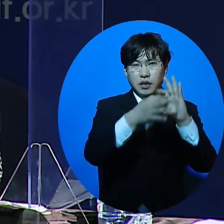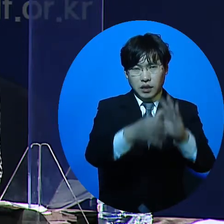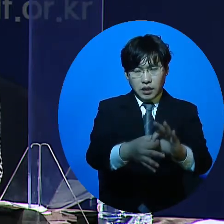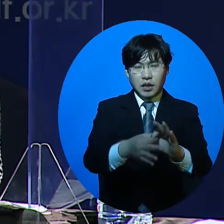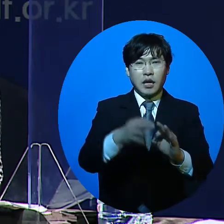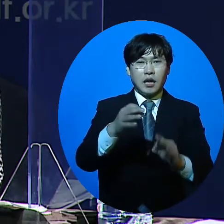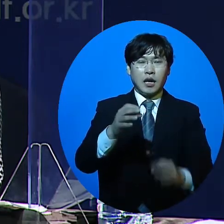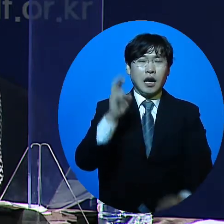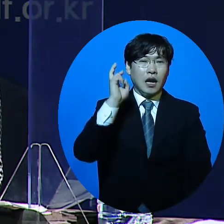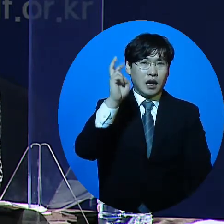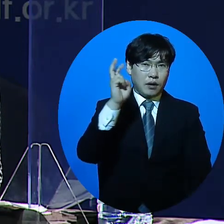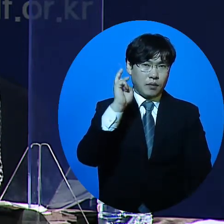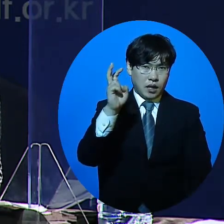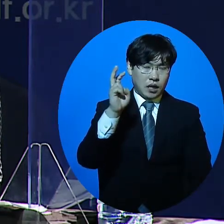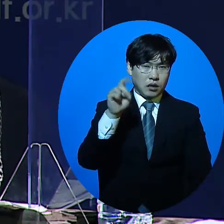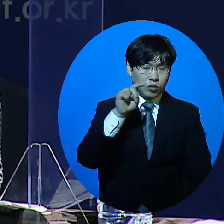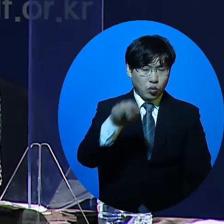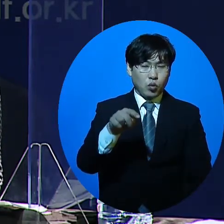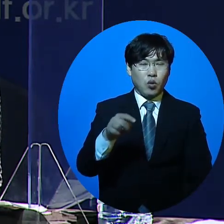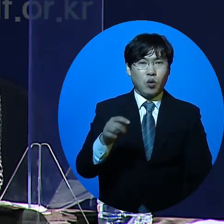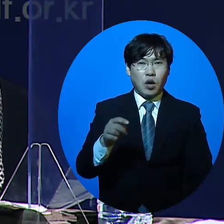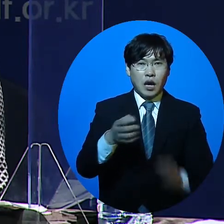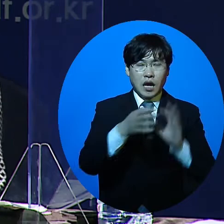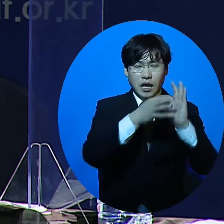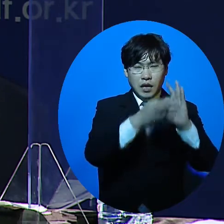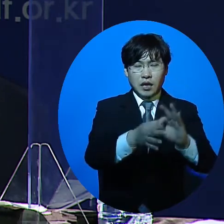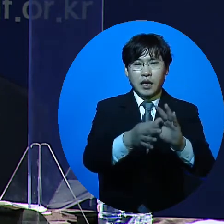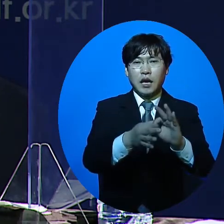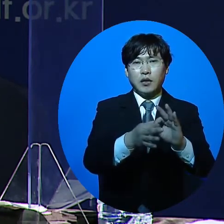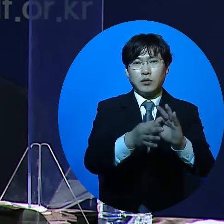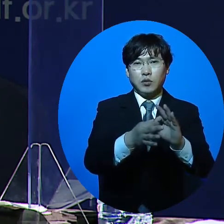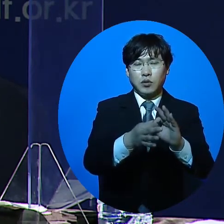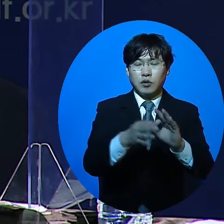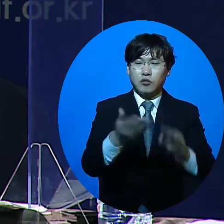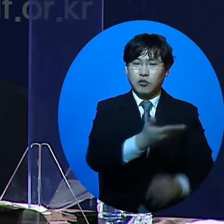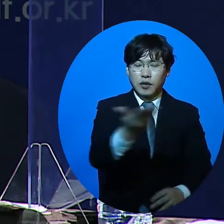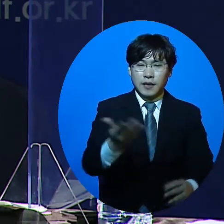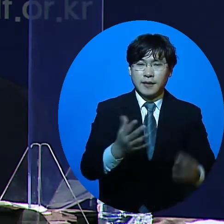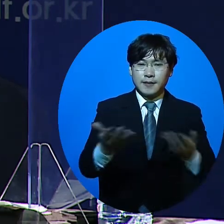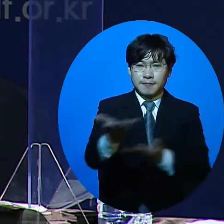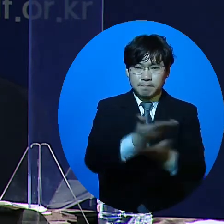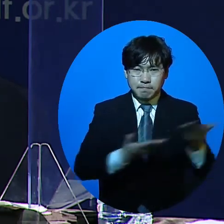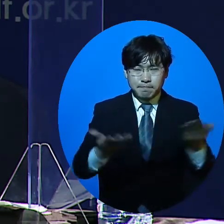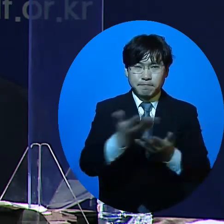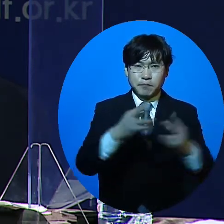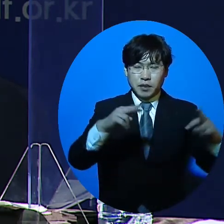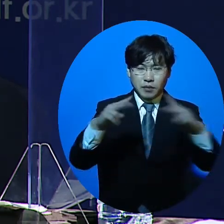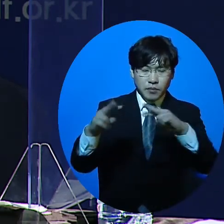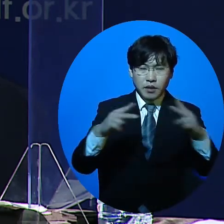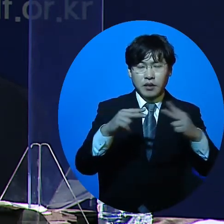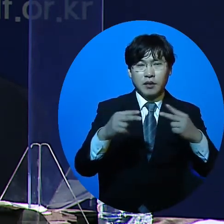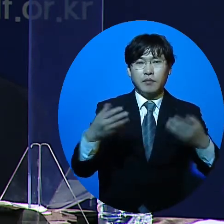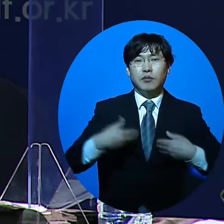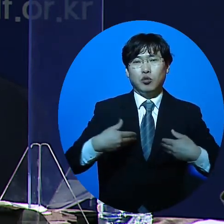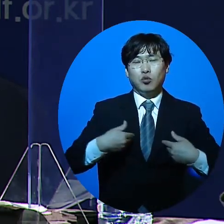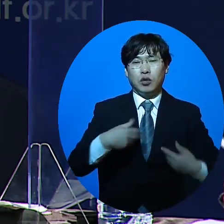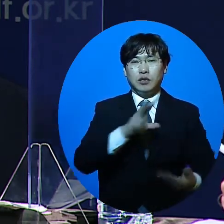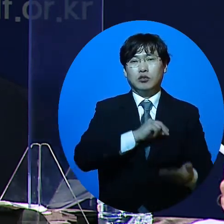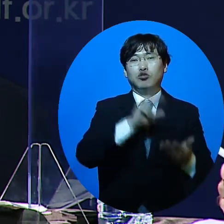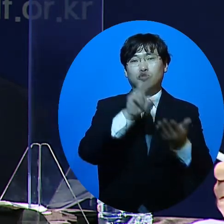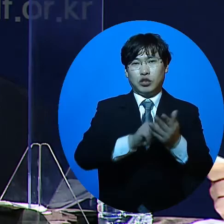끊임없이 다루어져야 될, 앞으로도 지속적으로 다루어져야 될 아주 핵심적인 내용이라고 생각을